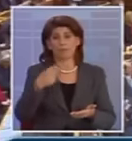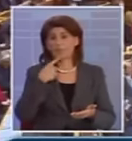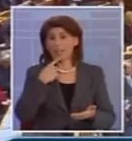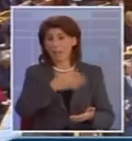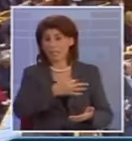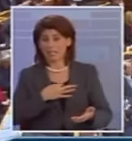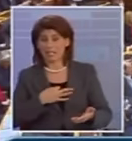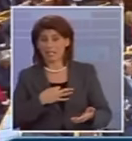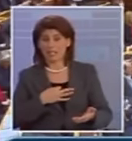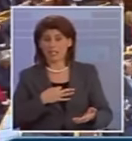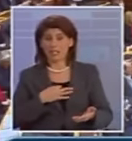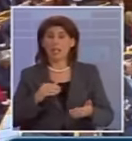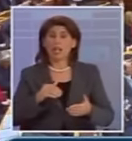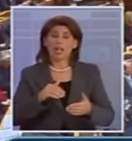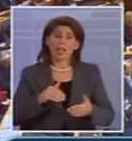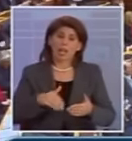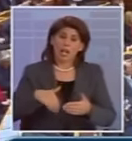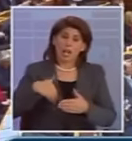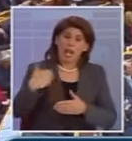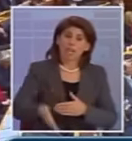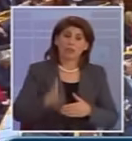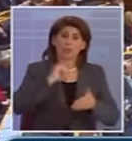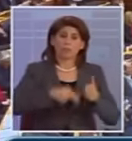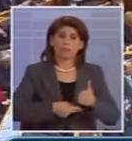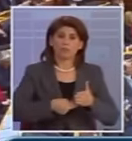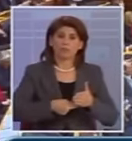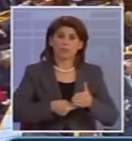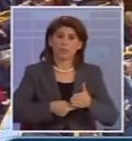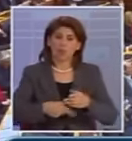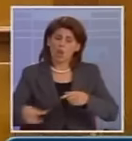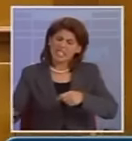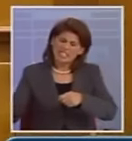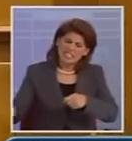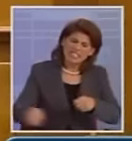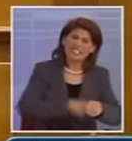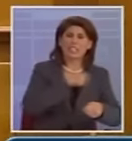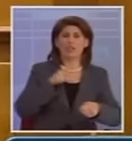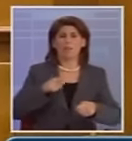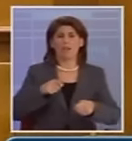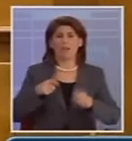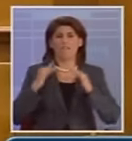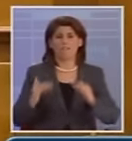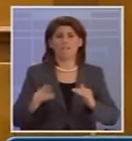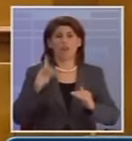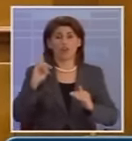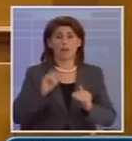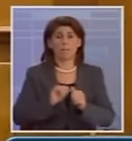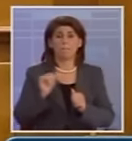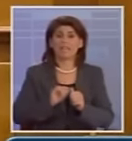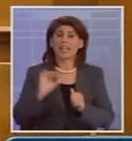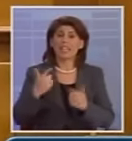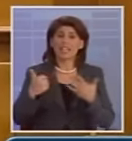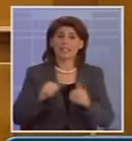η έξοδος απαιτεί ξύλωμα του καθεστώτος, όχι μηνιαία ή εξάμηνη